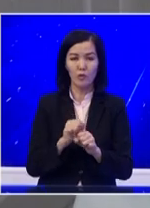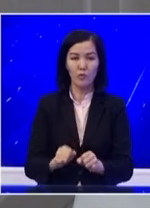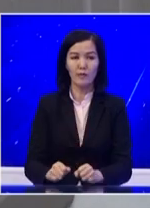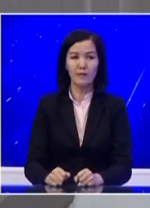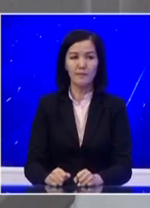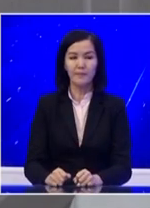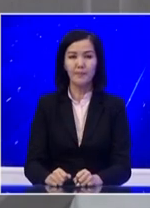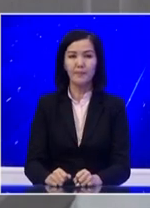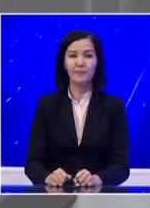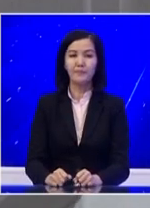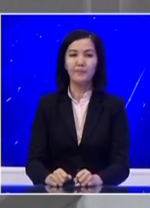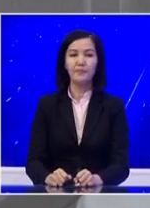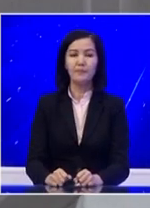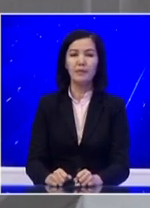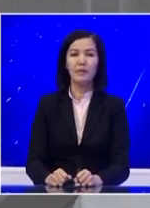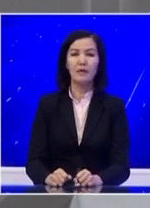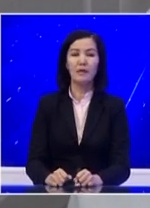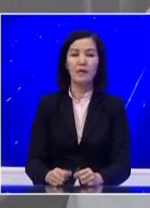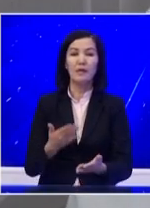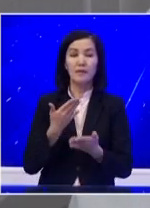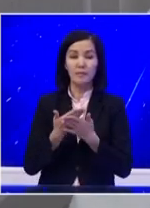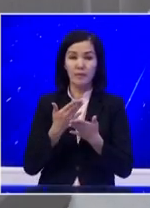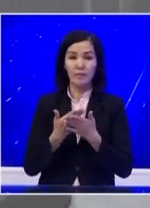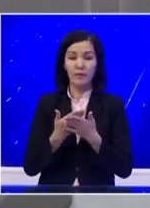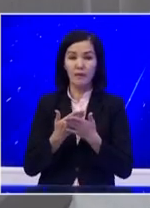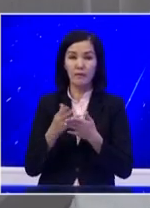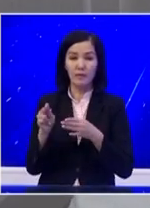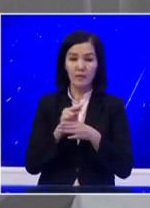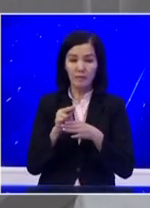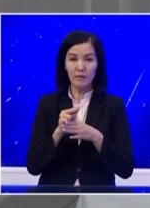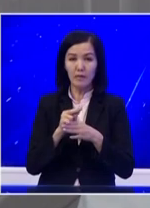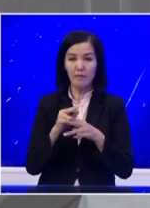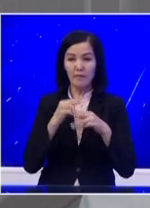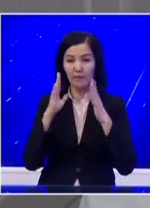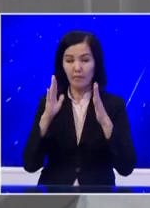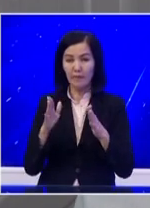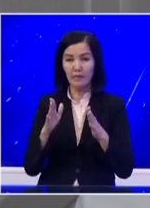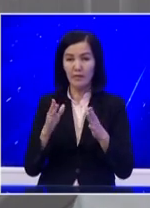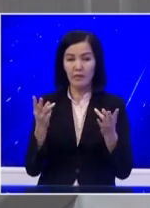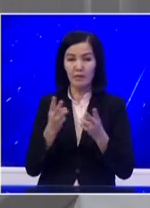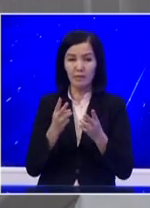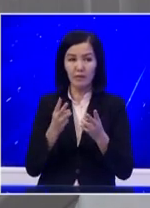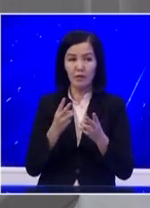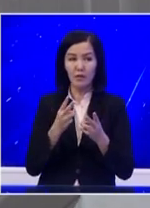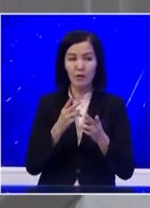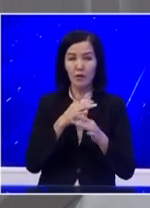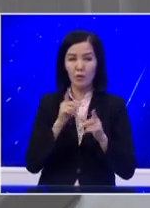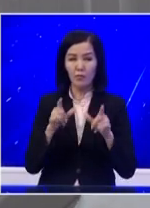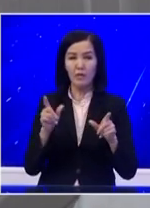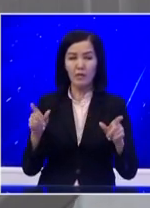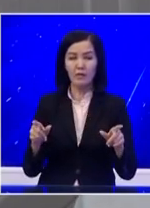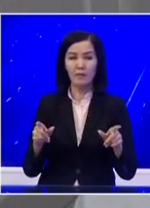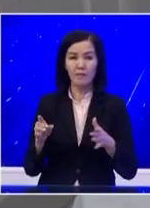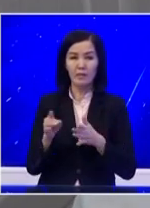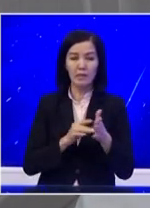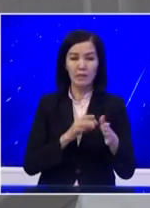Егер де уақытында көңіл бөліп қарамасақ, оның жаңағы жедел тыныш жетіспеушілігін алып келуі мүмкін. Көптеген ағзалардың жетіспеушілігіне тез арада